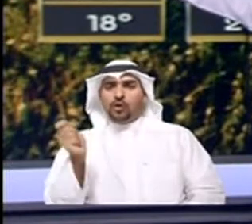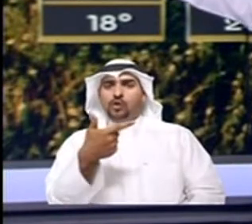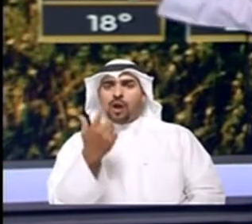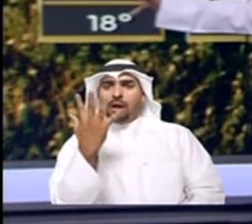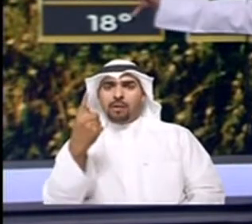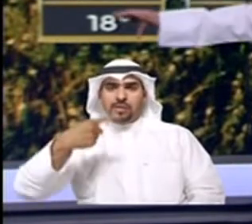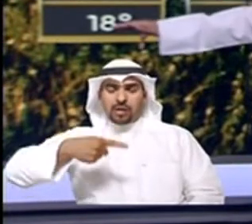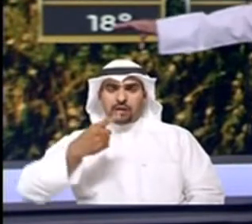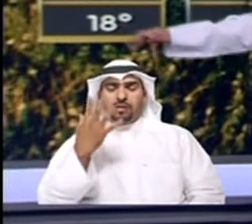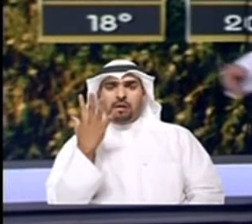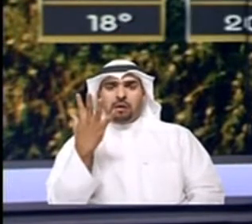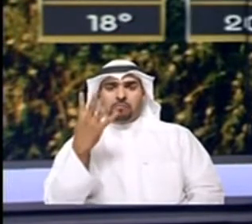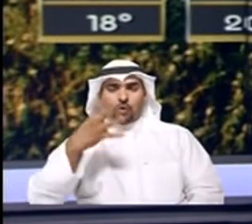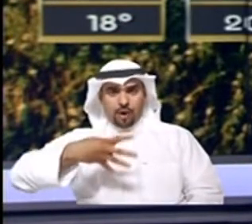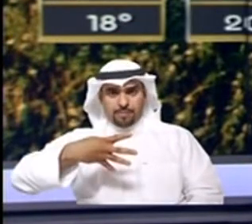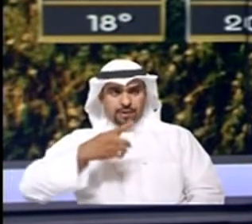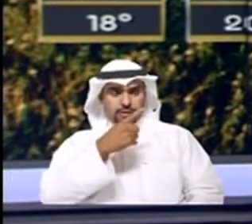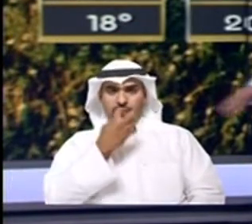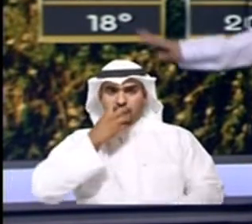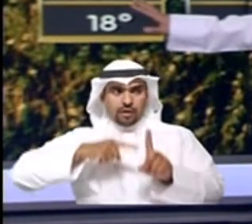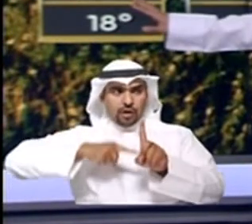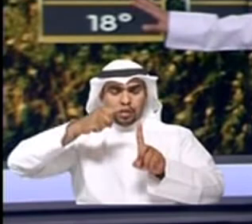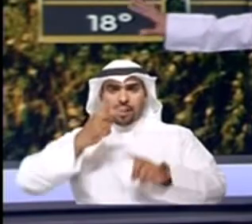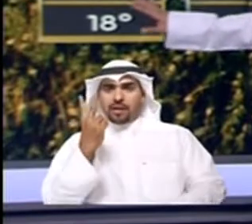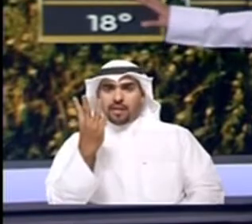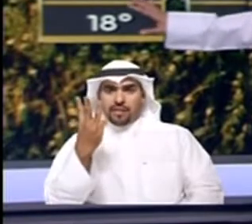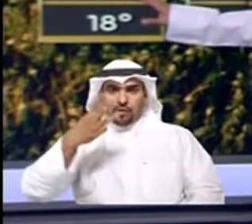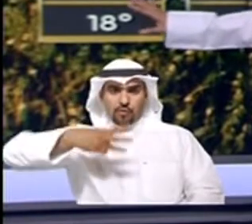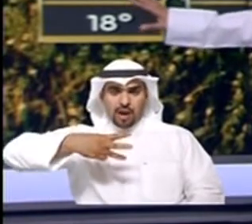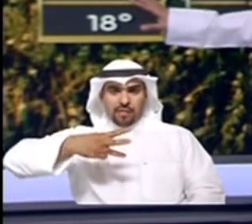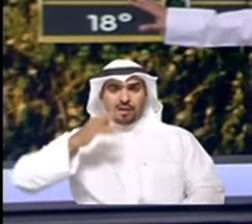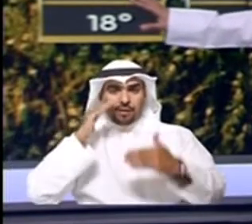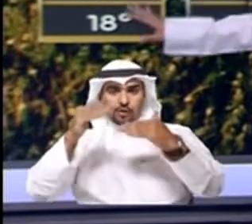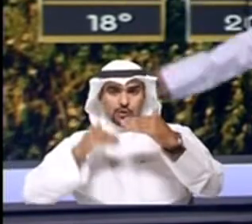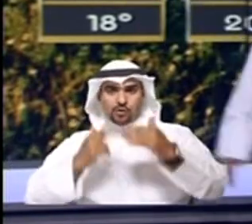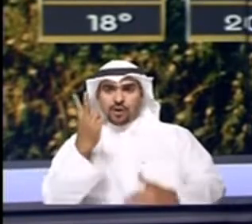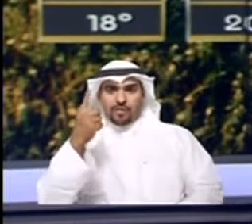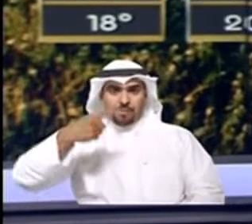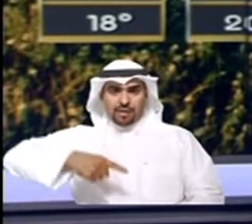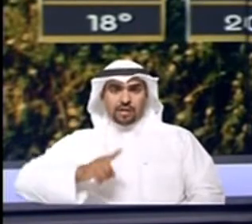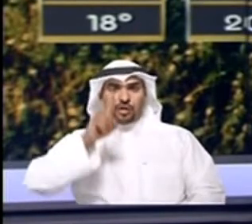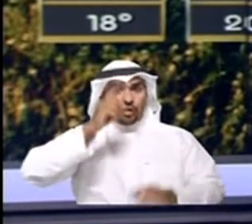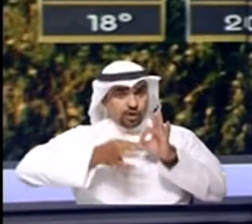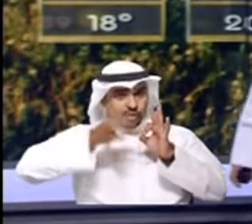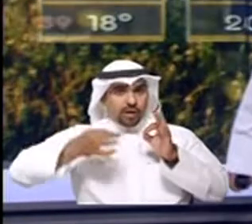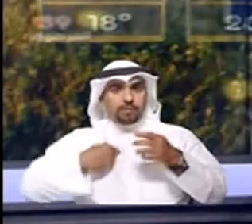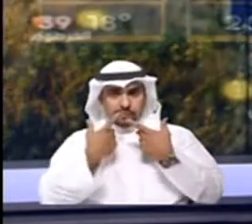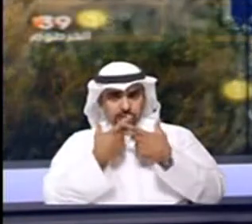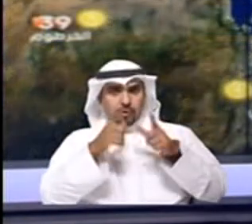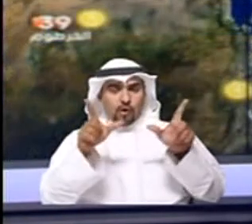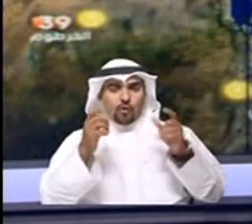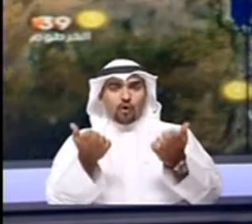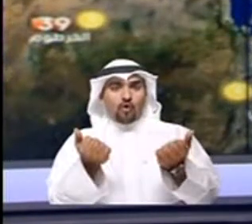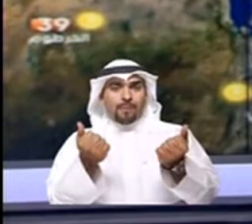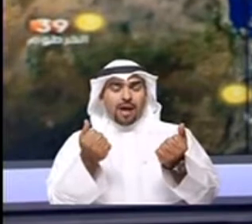عبور لبعض السحب 32 عظمى وصغرى 18 درجة مئوية. راح نوافيكم معلومات أكثر عن يوم الأربعاء بإذن الله في نشراتنا القادمة. أعزائي